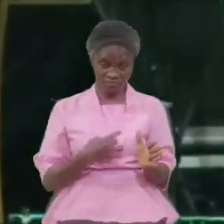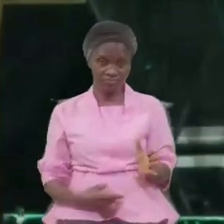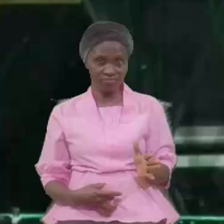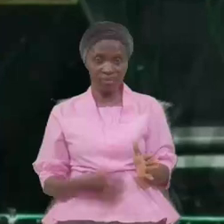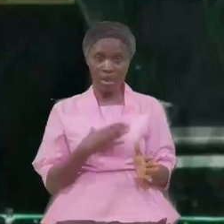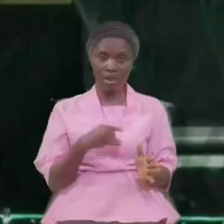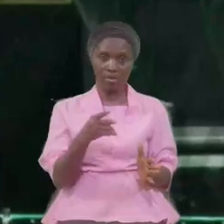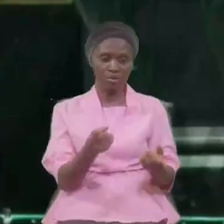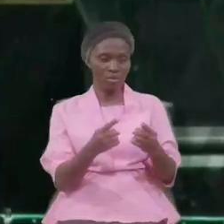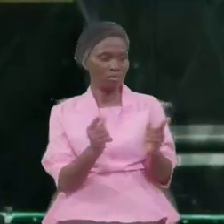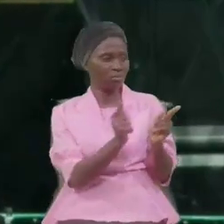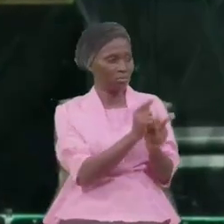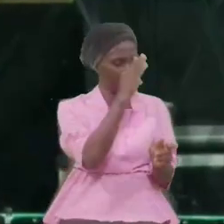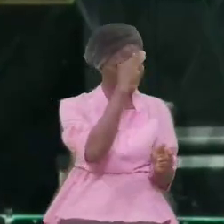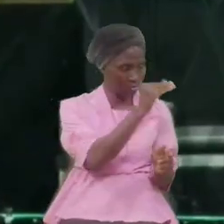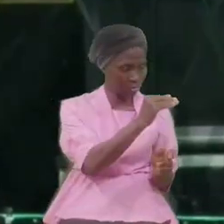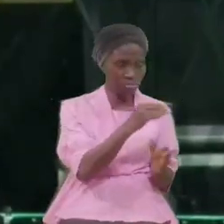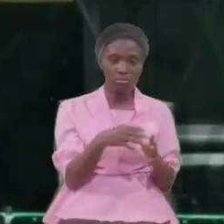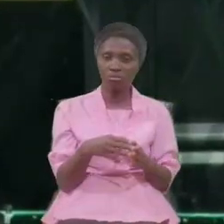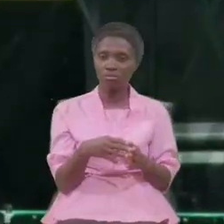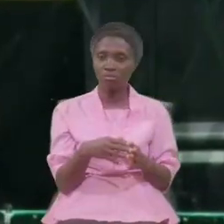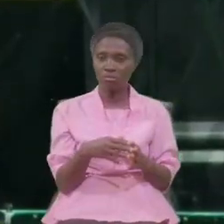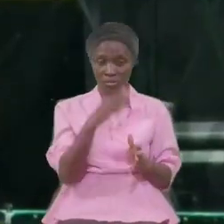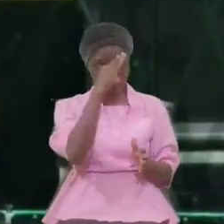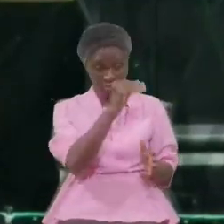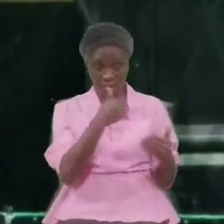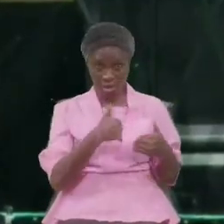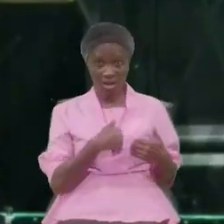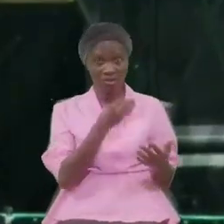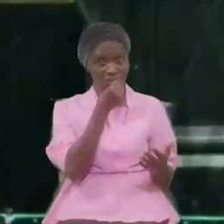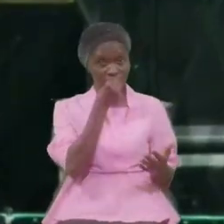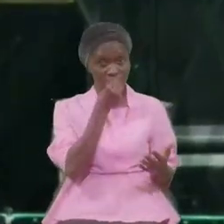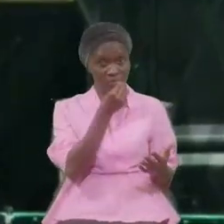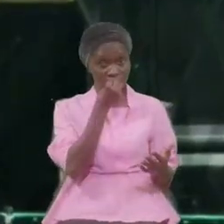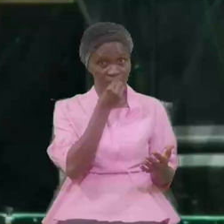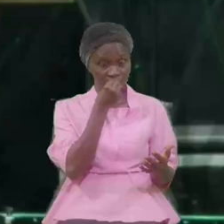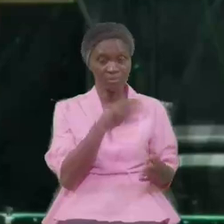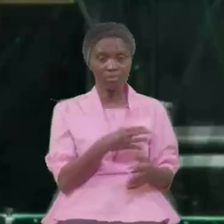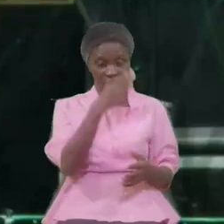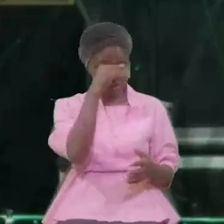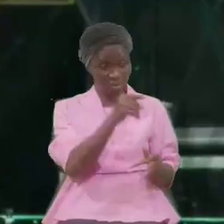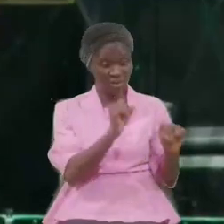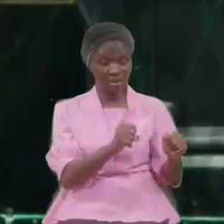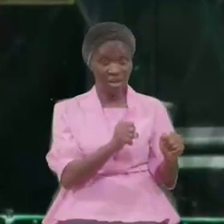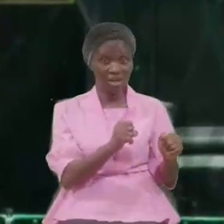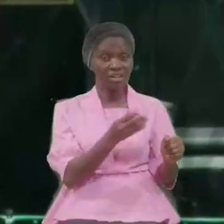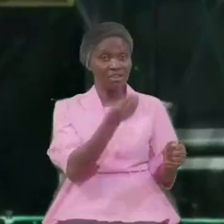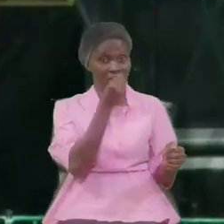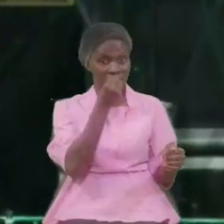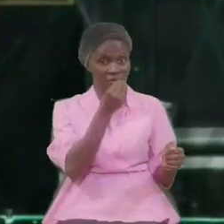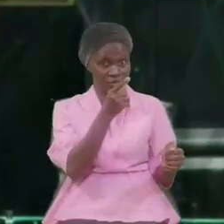vous venez à quelqu'un. Et la personne a la nourriture. Il peut te nourrir.